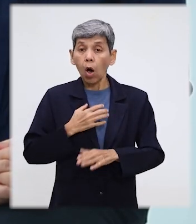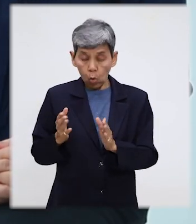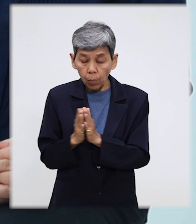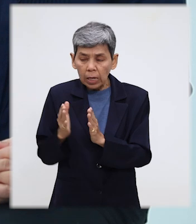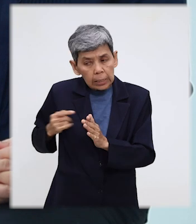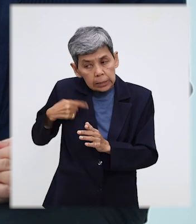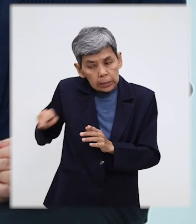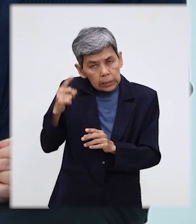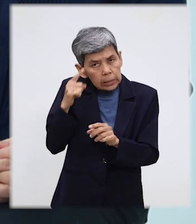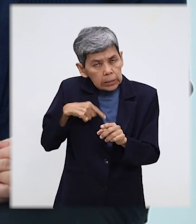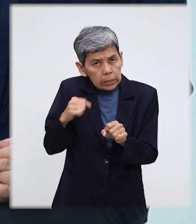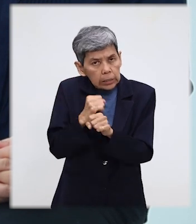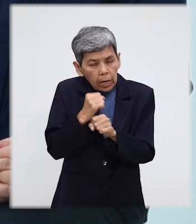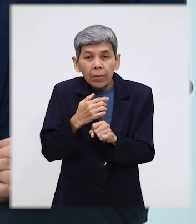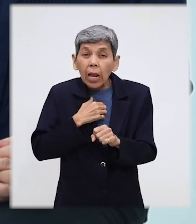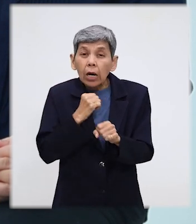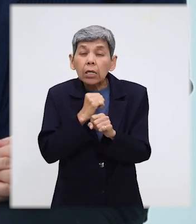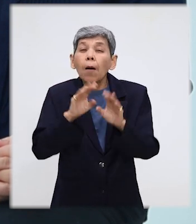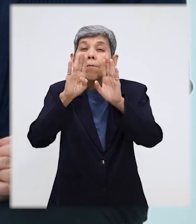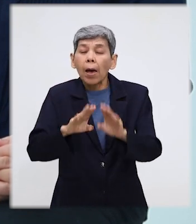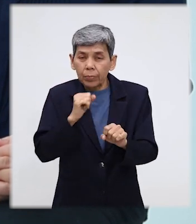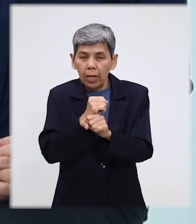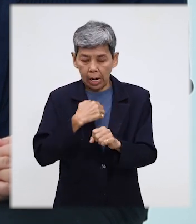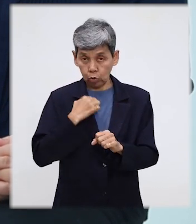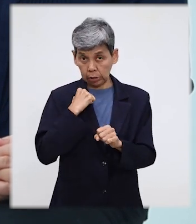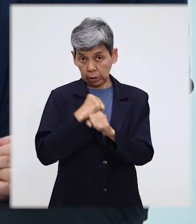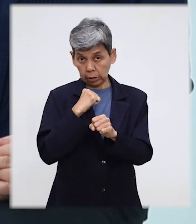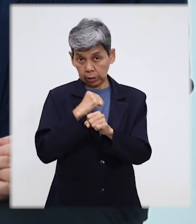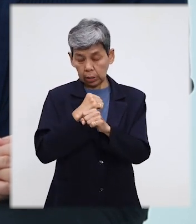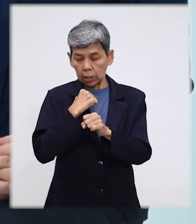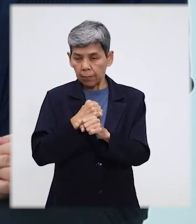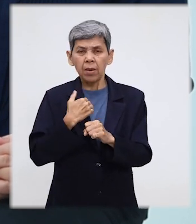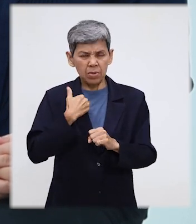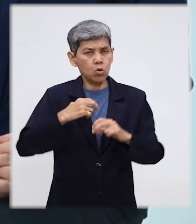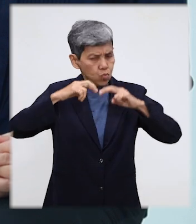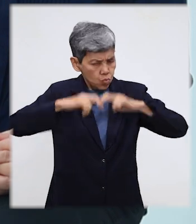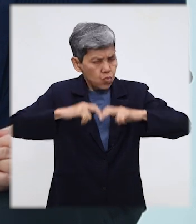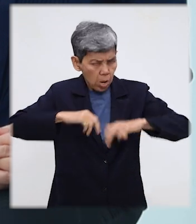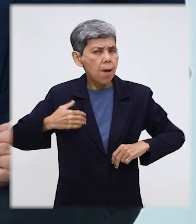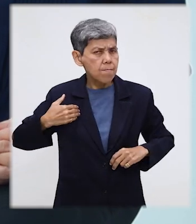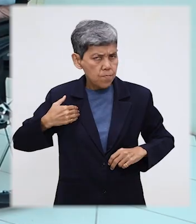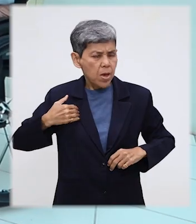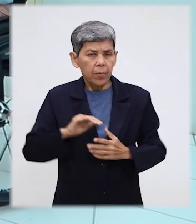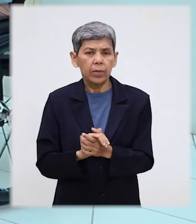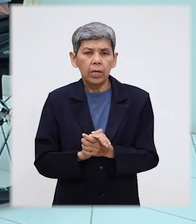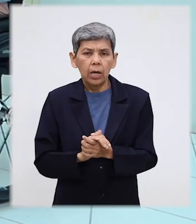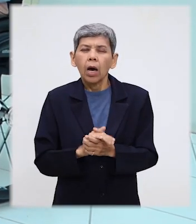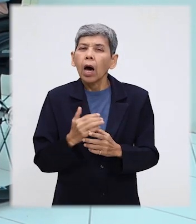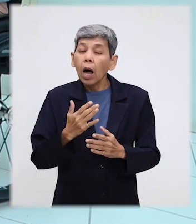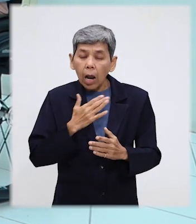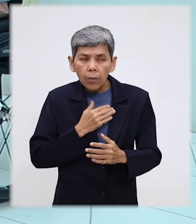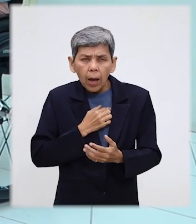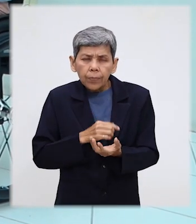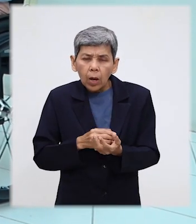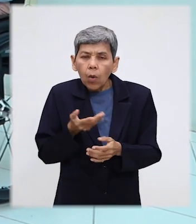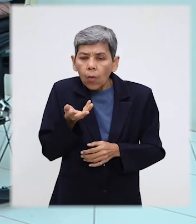ะว่าเพราะว่าจริงๆงานที่อินสปายตอนที่แรกที่เราทำงานก็มีงานวิจัยที่บอกว่าโกลเด้นทั้งที่สามาร